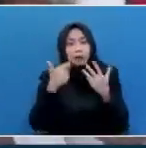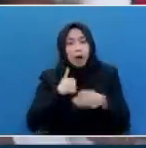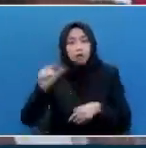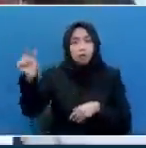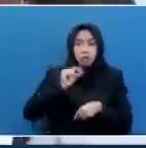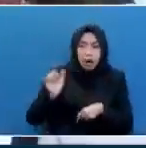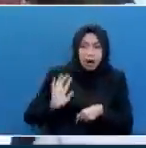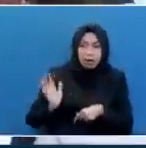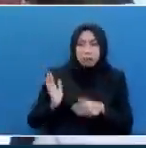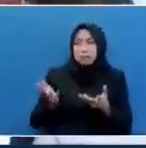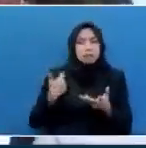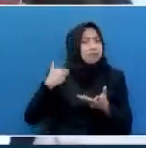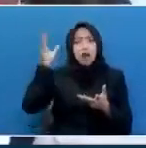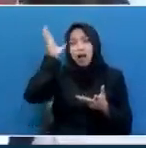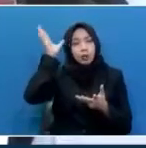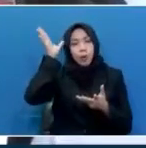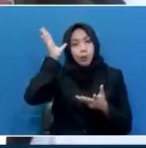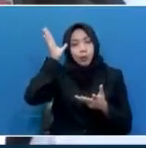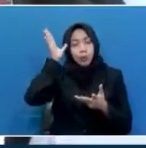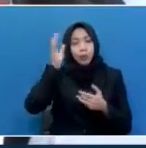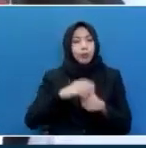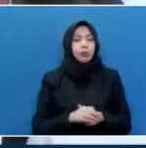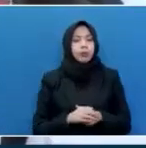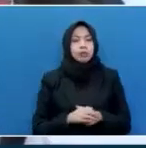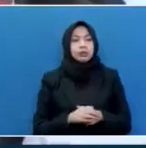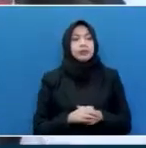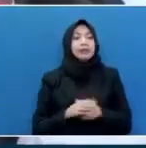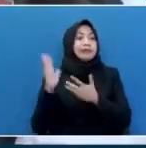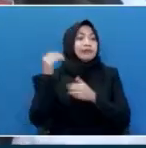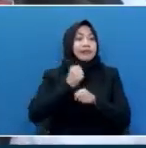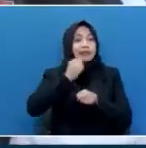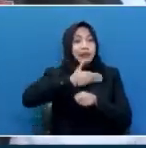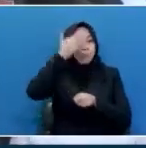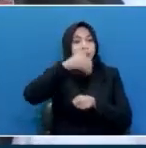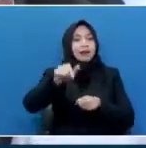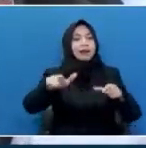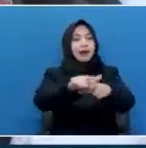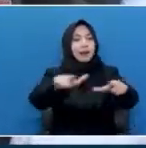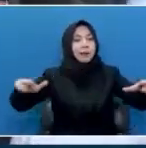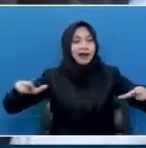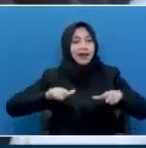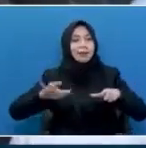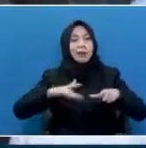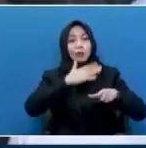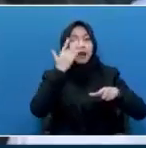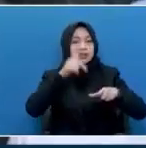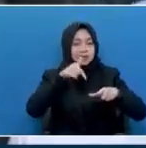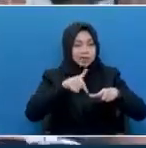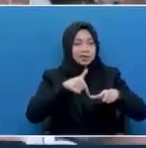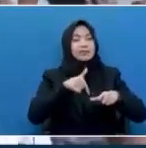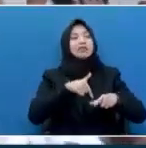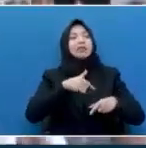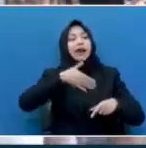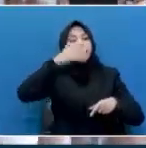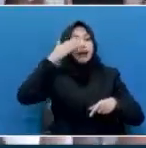HUT ke51 PDIP atau tidak Gibran berkampanye di lapangan Alam Indah Lestari Banyuwangi didampingi oleh